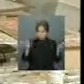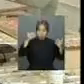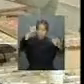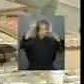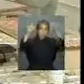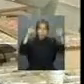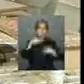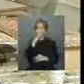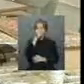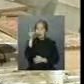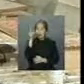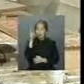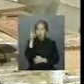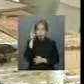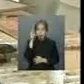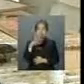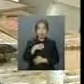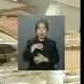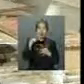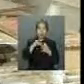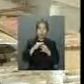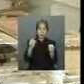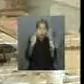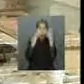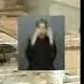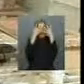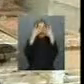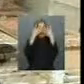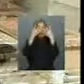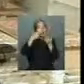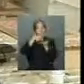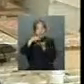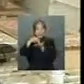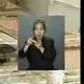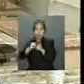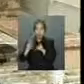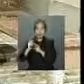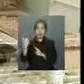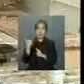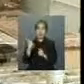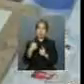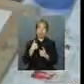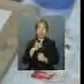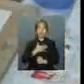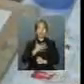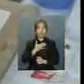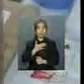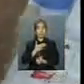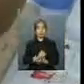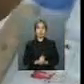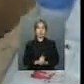ให้เรามองเห็นตัวอย่างในเรื่องของแสงเงาแบบอื่นๆอะไรเงี้ยค่ะในการลงสีก็เลยสบายใจนะ